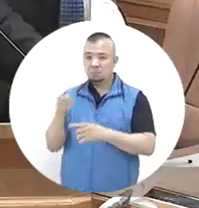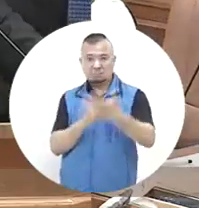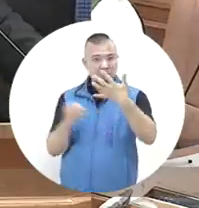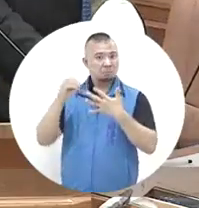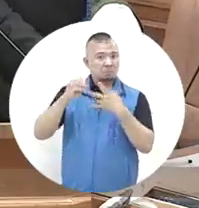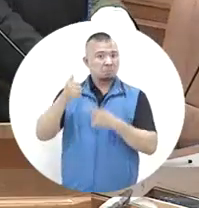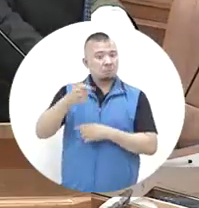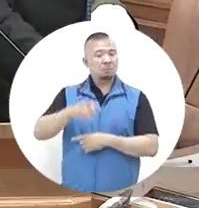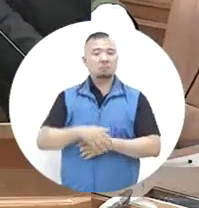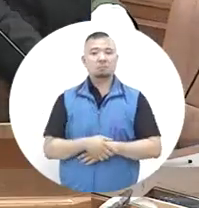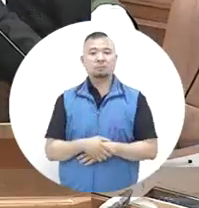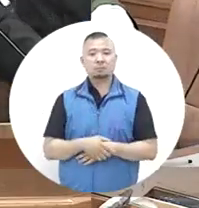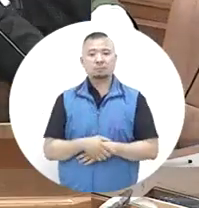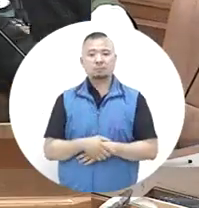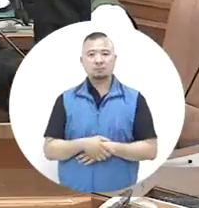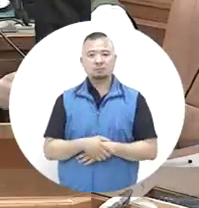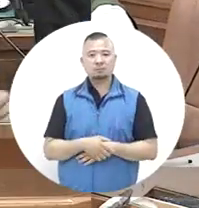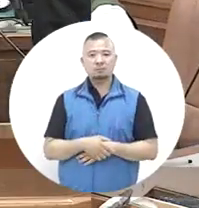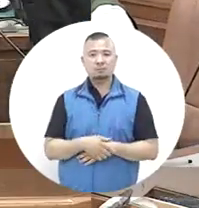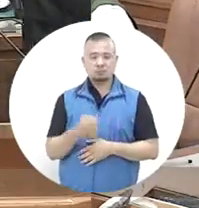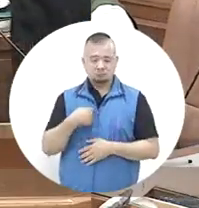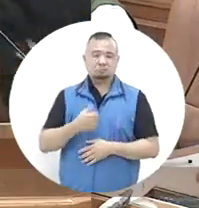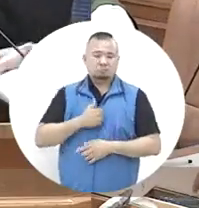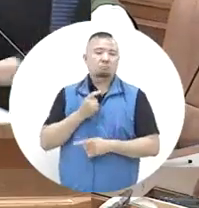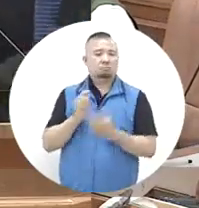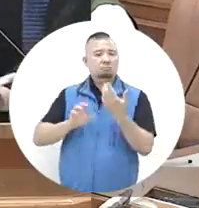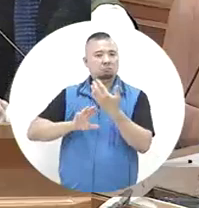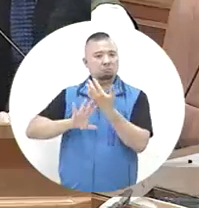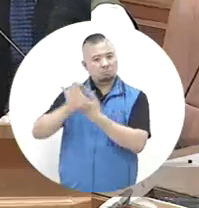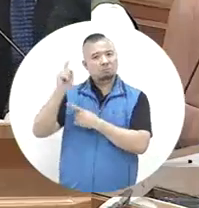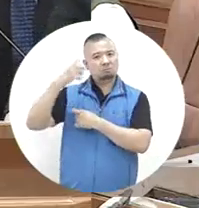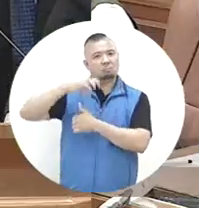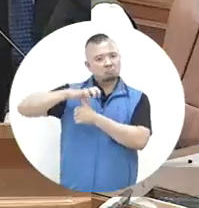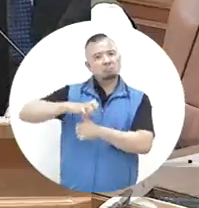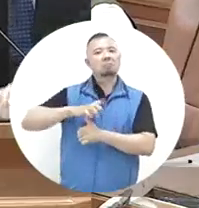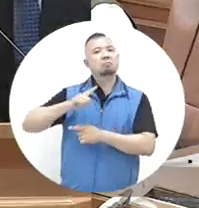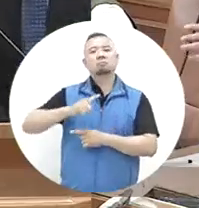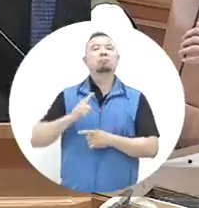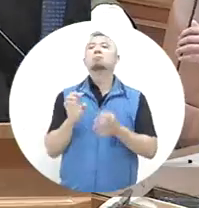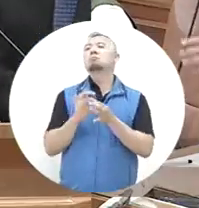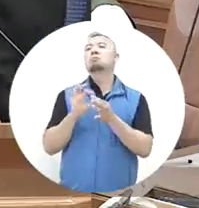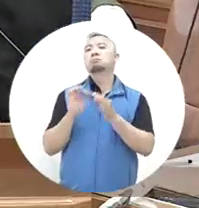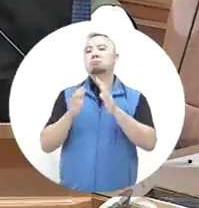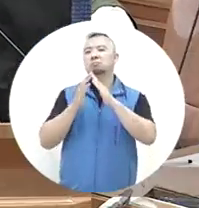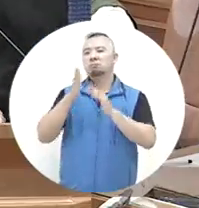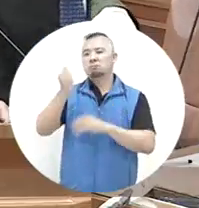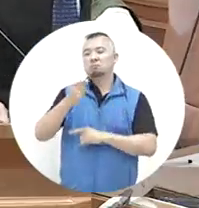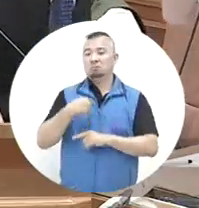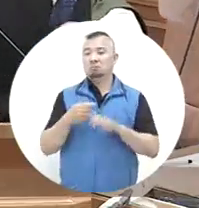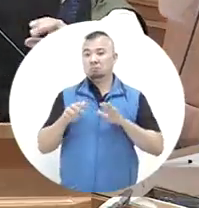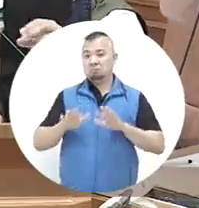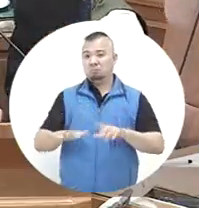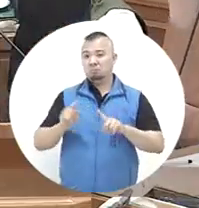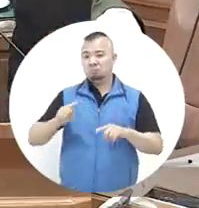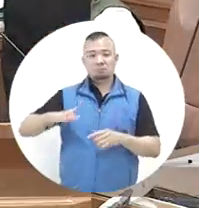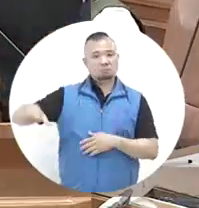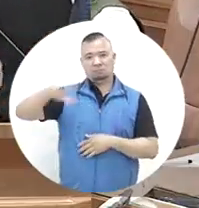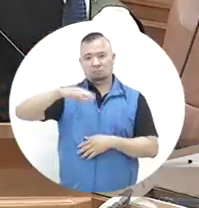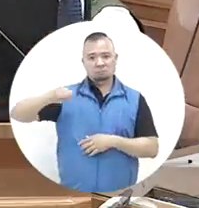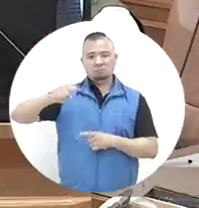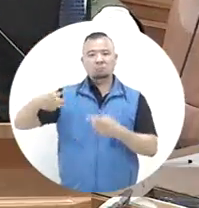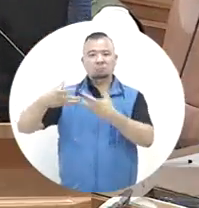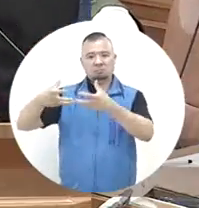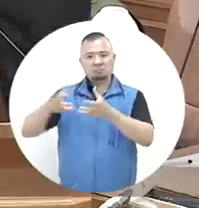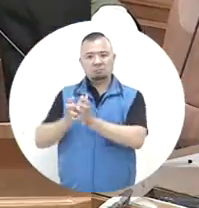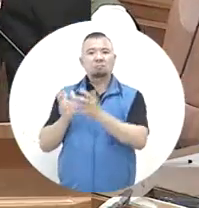是有被打压的哈。好，不要紧，起定。我们今天是因为是总执行哈，所